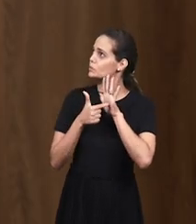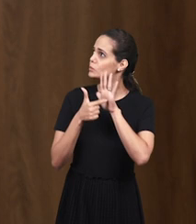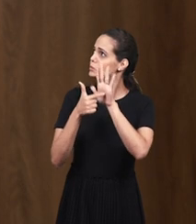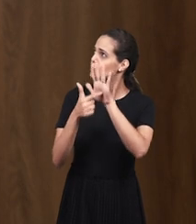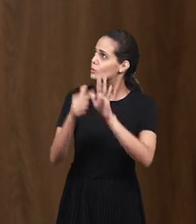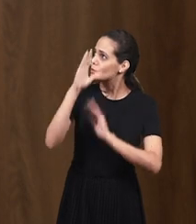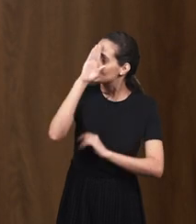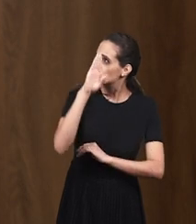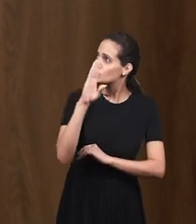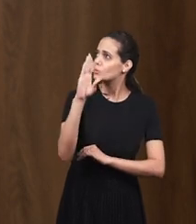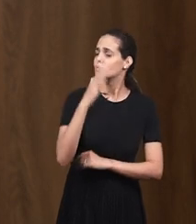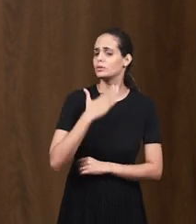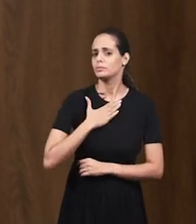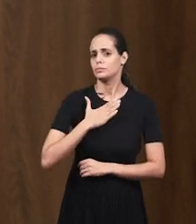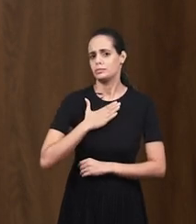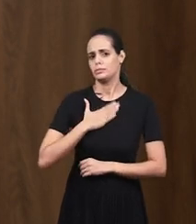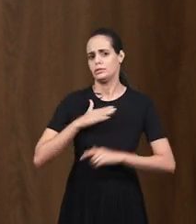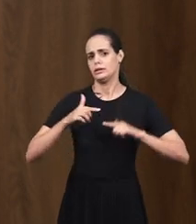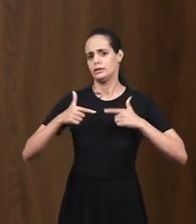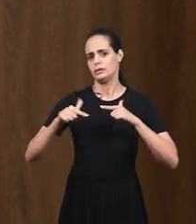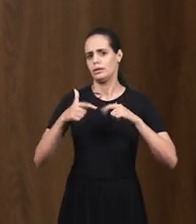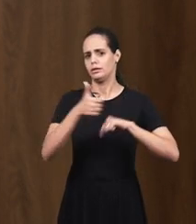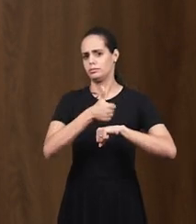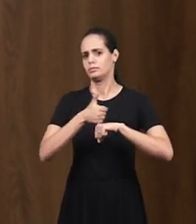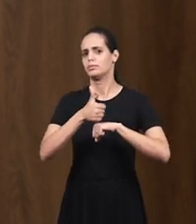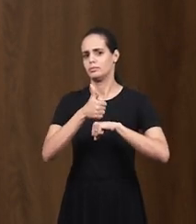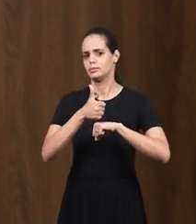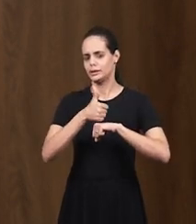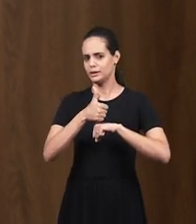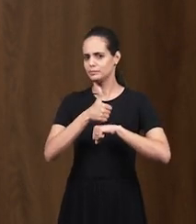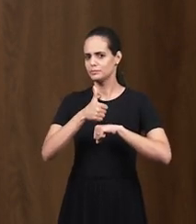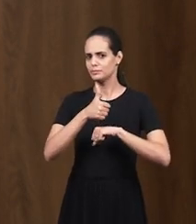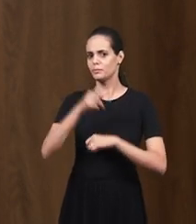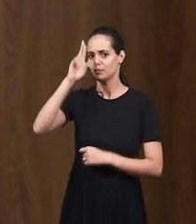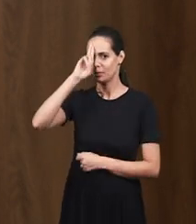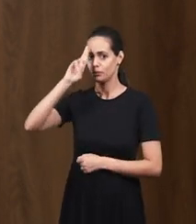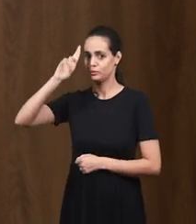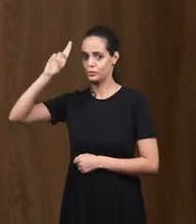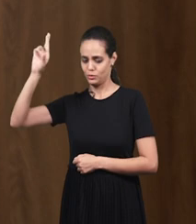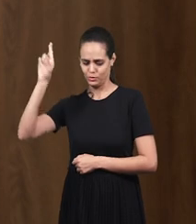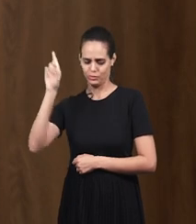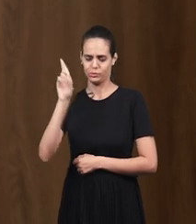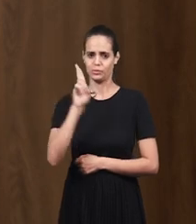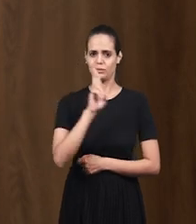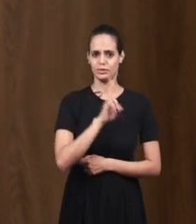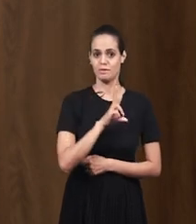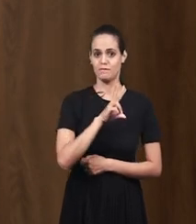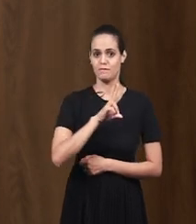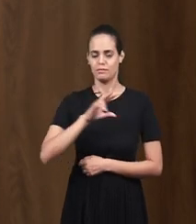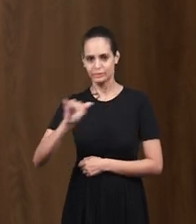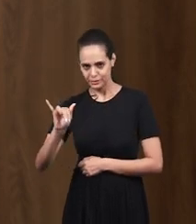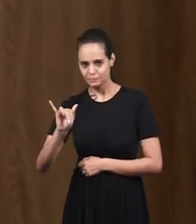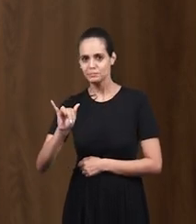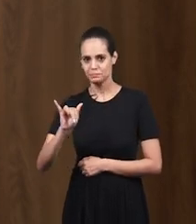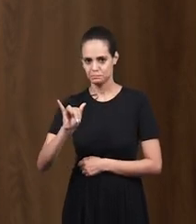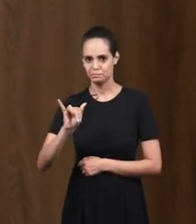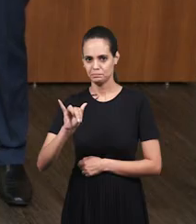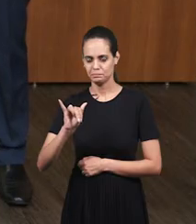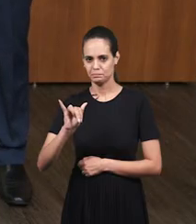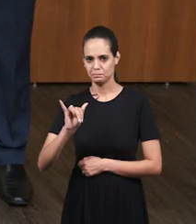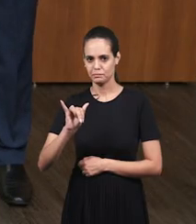mois, changer de résidence. Il a commencé à prier, Seigneur, donne-moi une direction dans ma vie